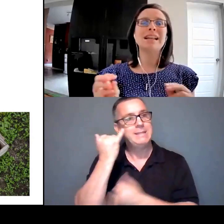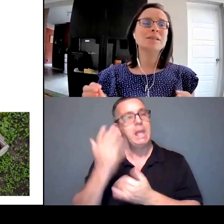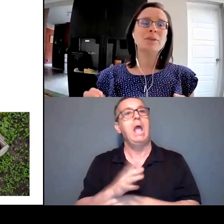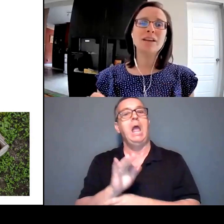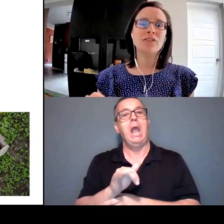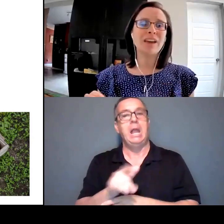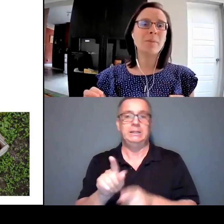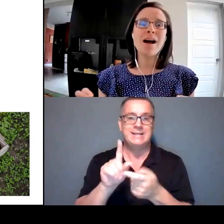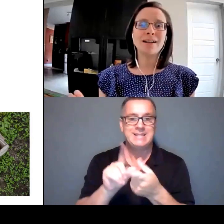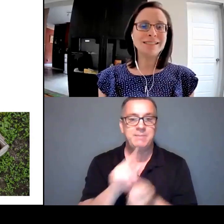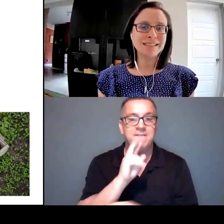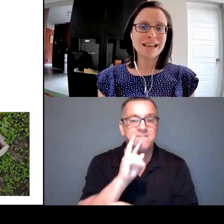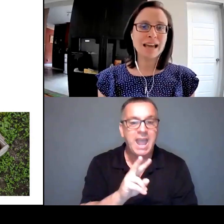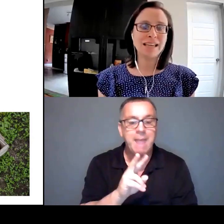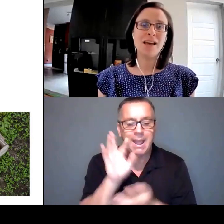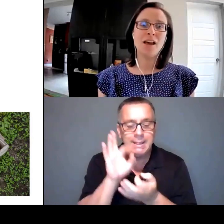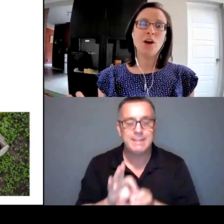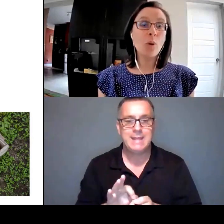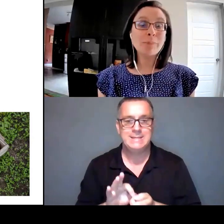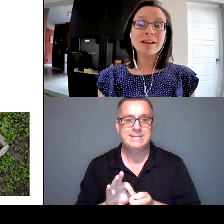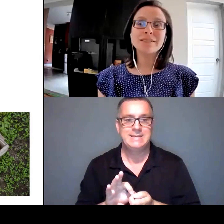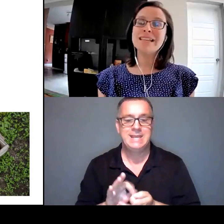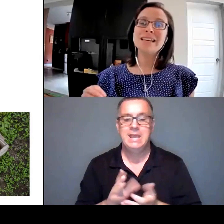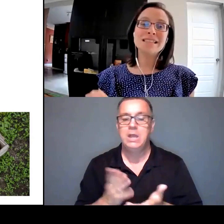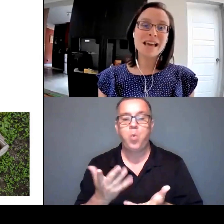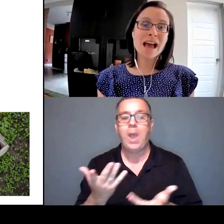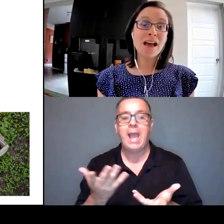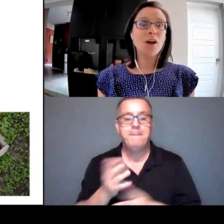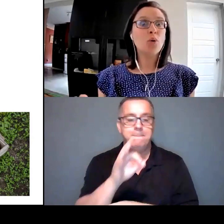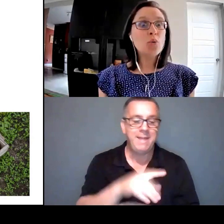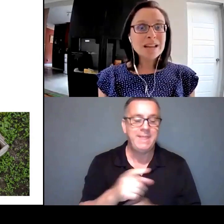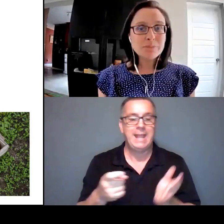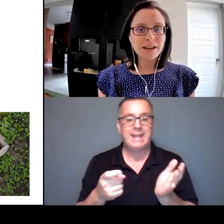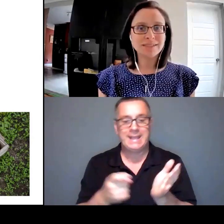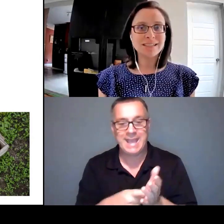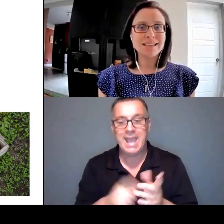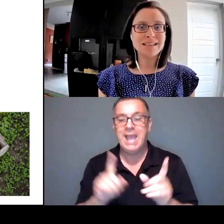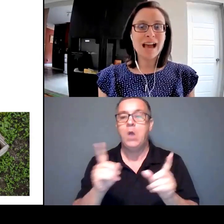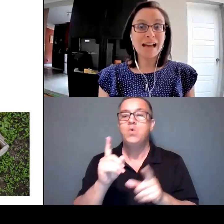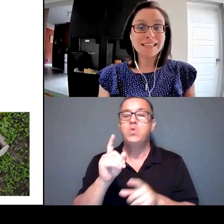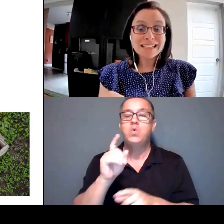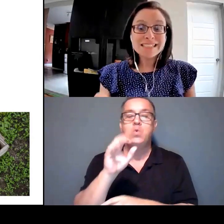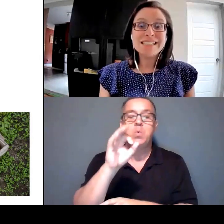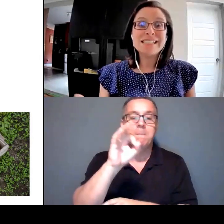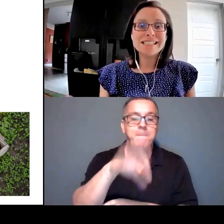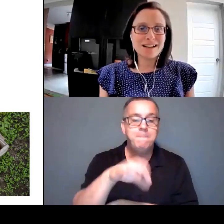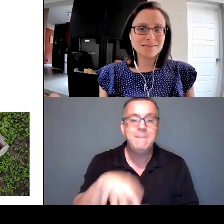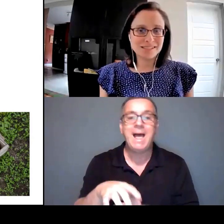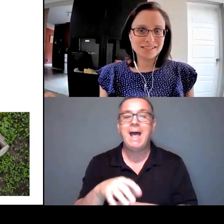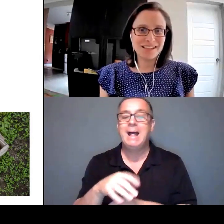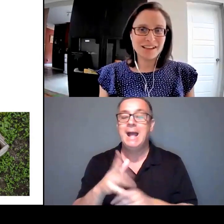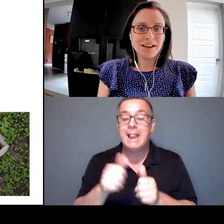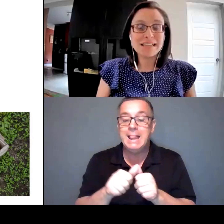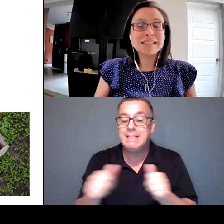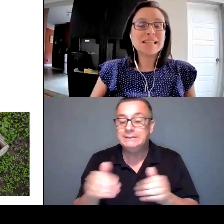ça l'explique vraiment en détail. Quoi planter, quand, où les planter, à quelle